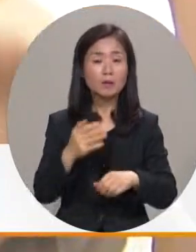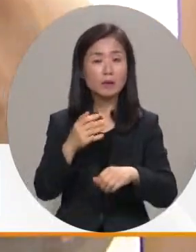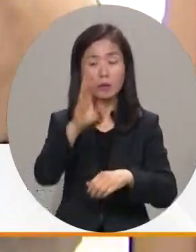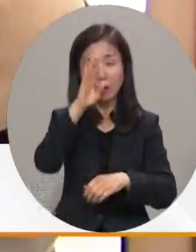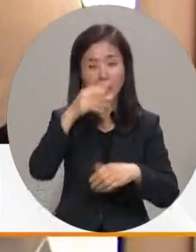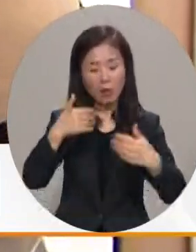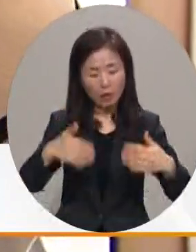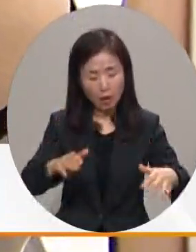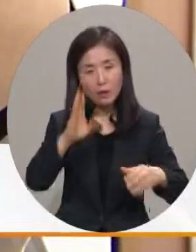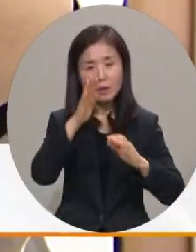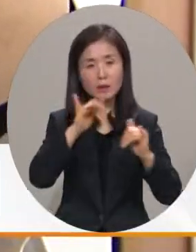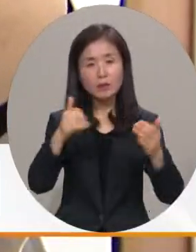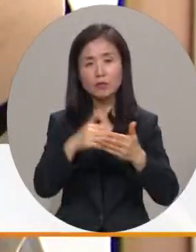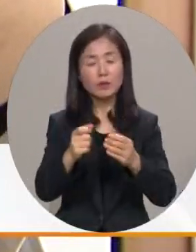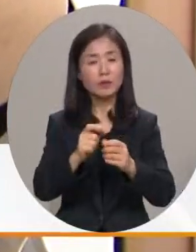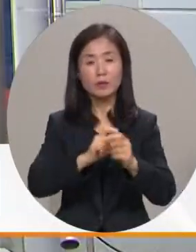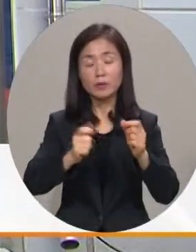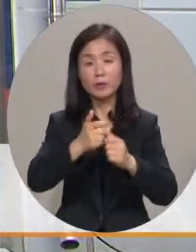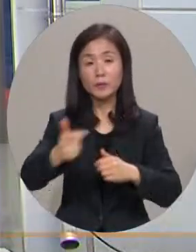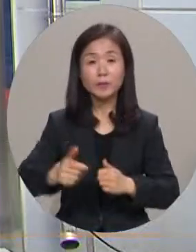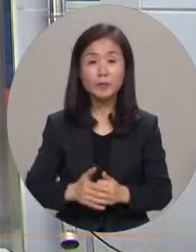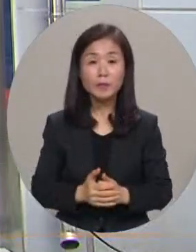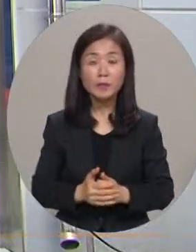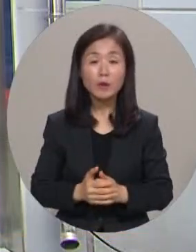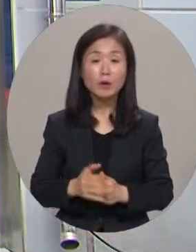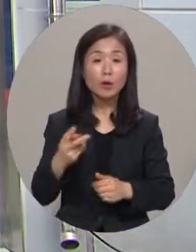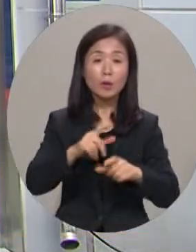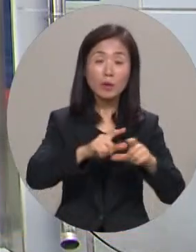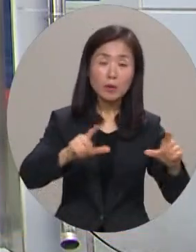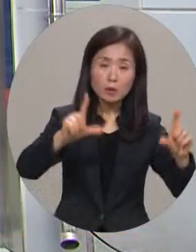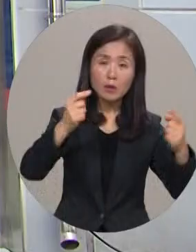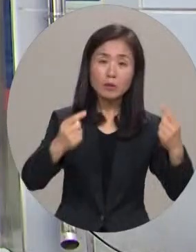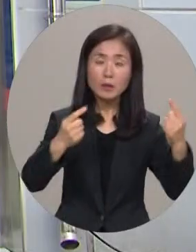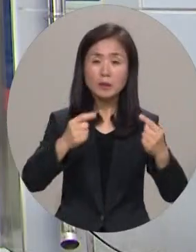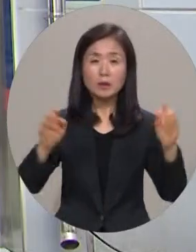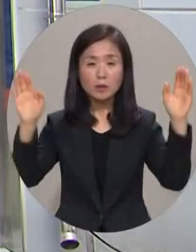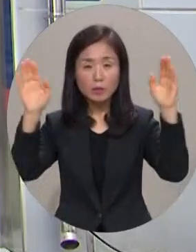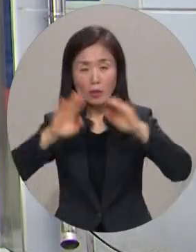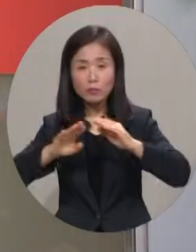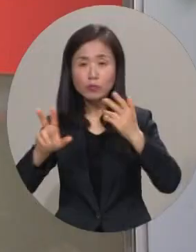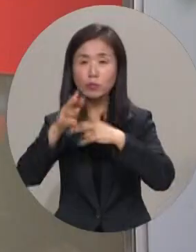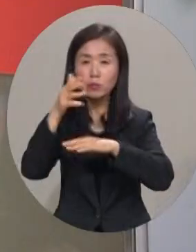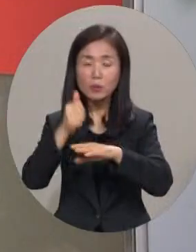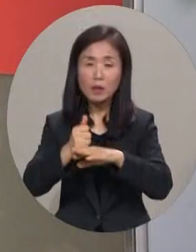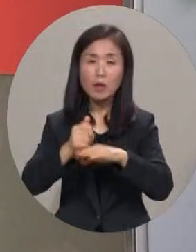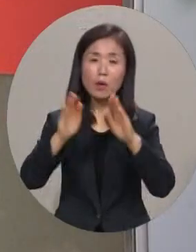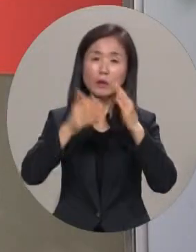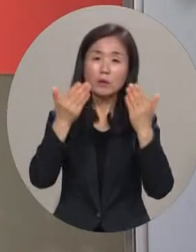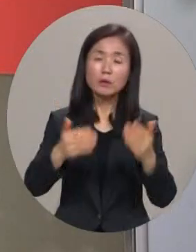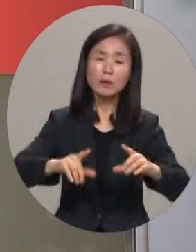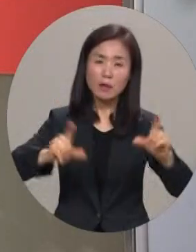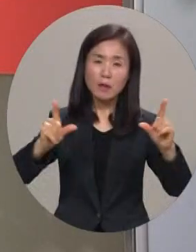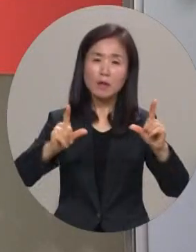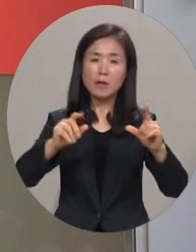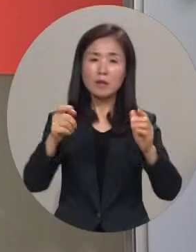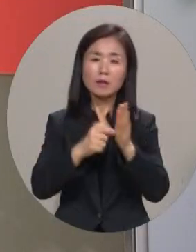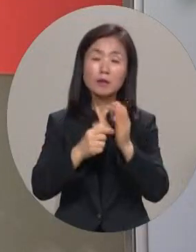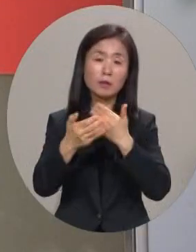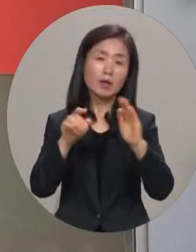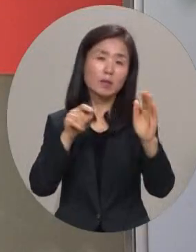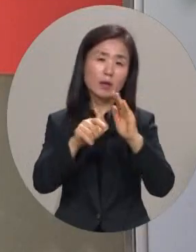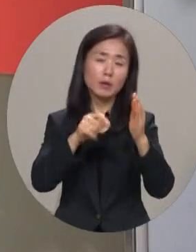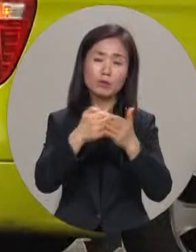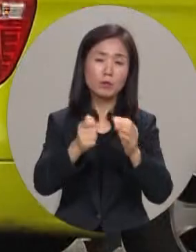증가율이 높았습니다 또 평일 주중보다 심야 주말 공율 방문이 더 많이 증가한 것으로